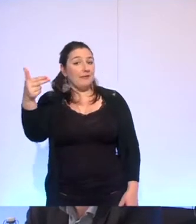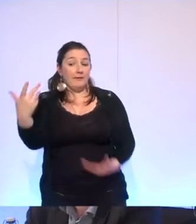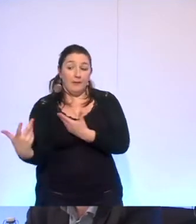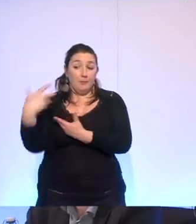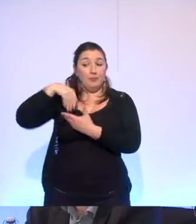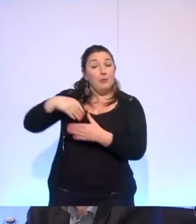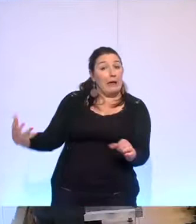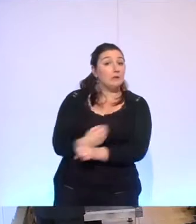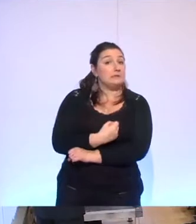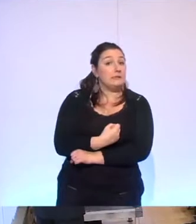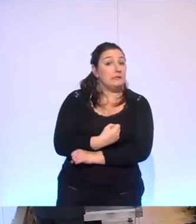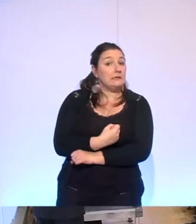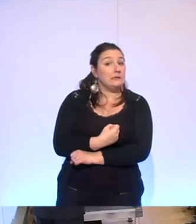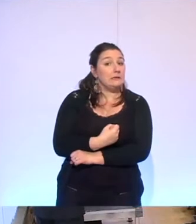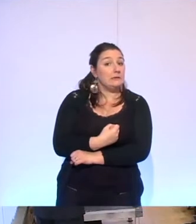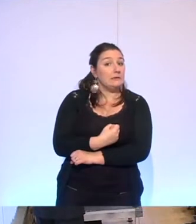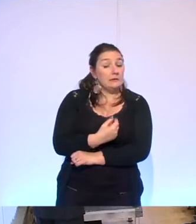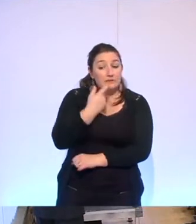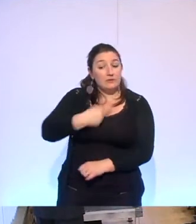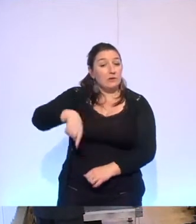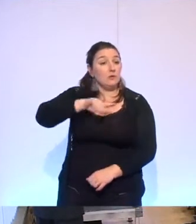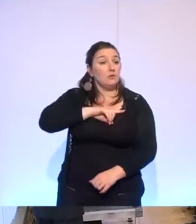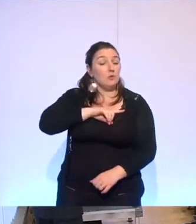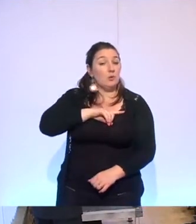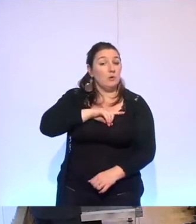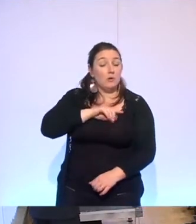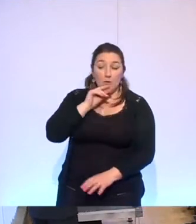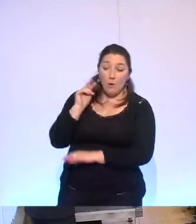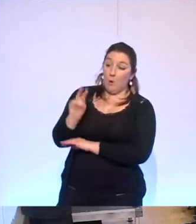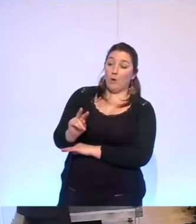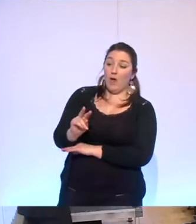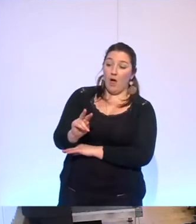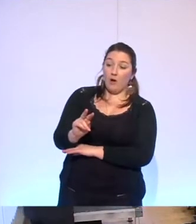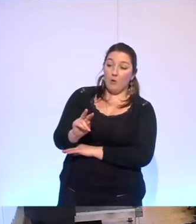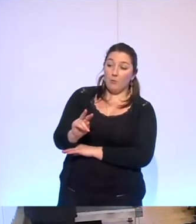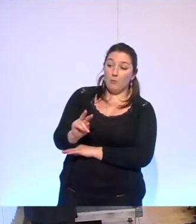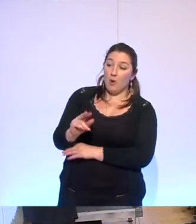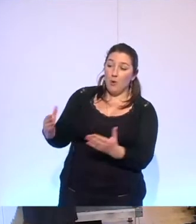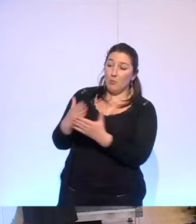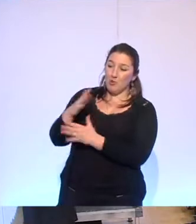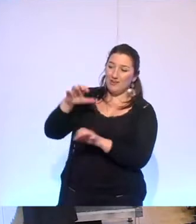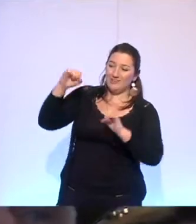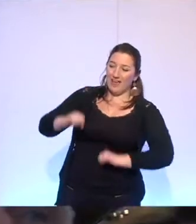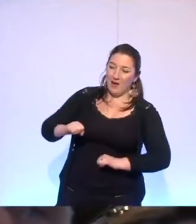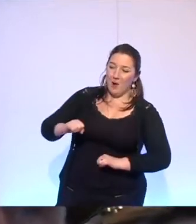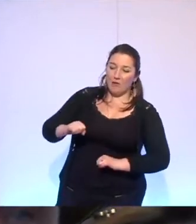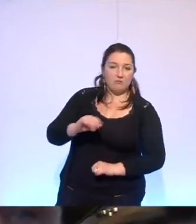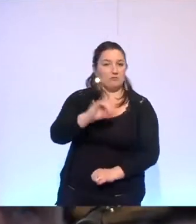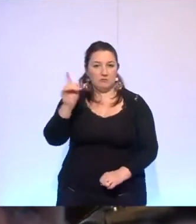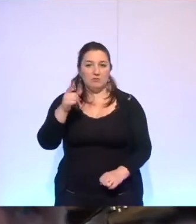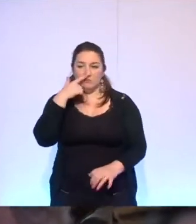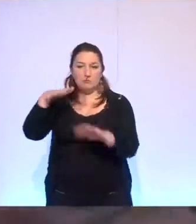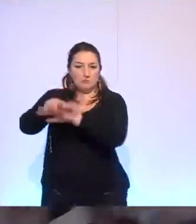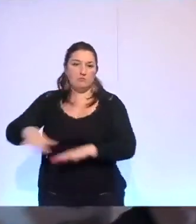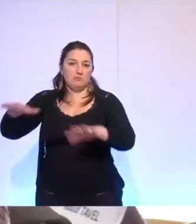dans cette Assemblée qu'il cesserait à nos yeux de porter un projet qui comporte des zones d'ombre et des idées dangereuses. Si certains